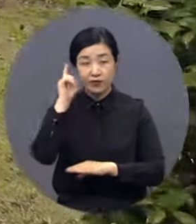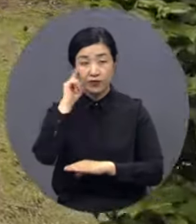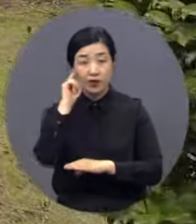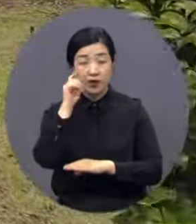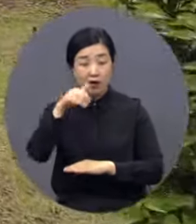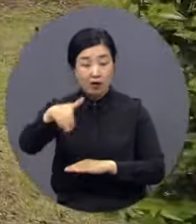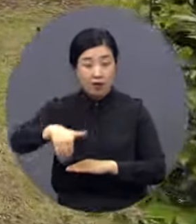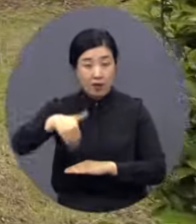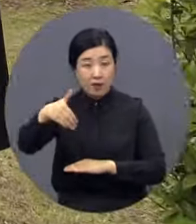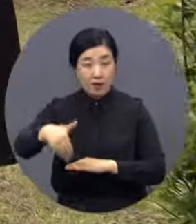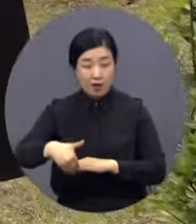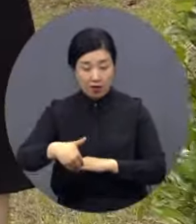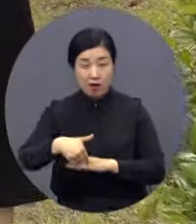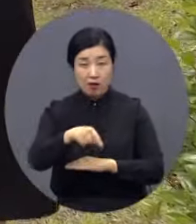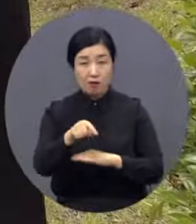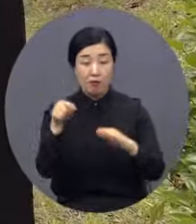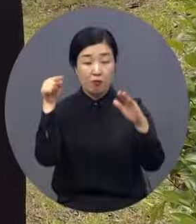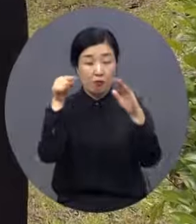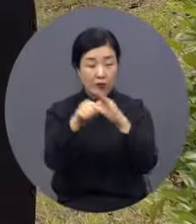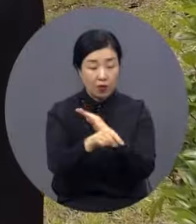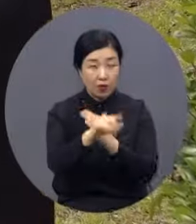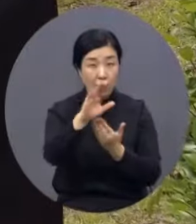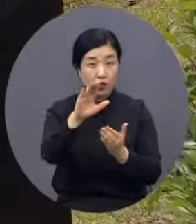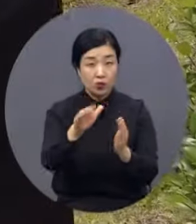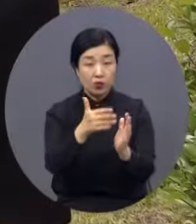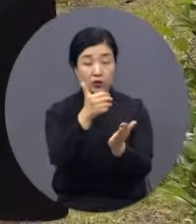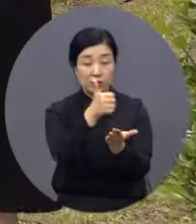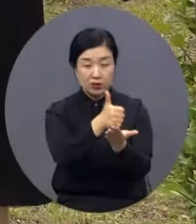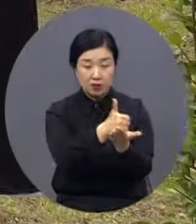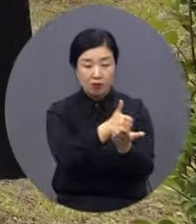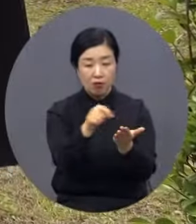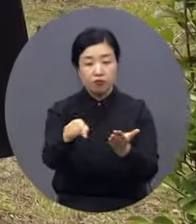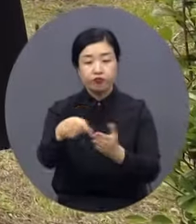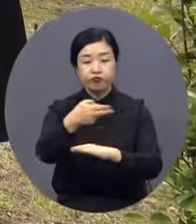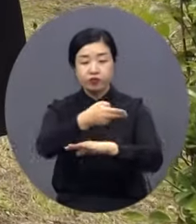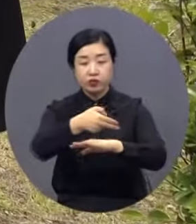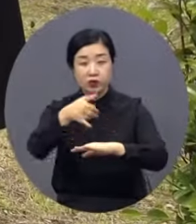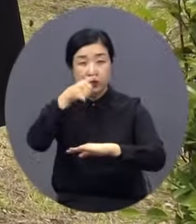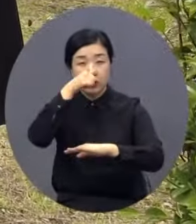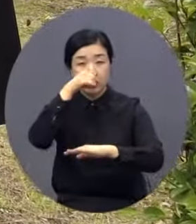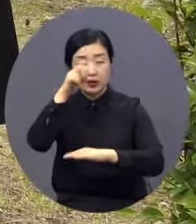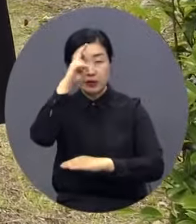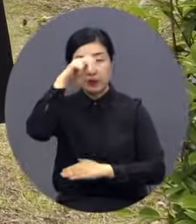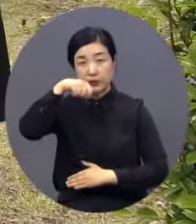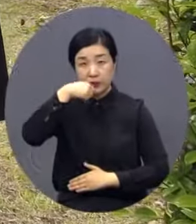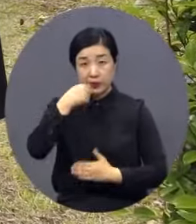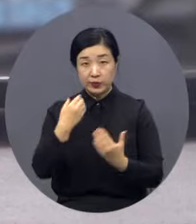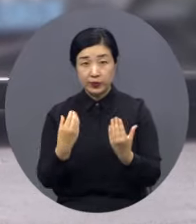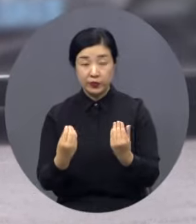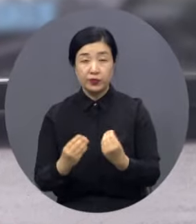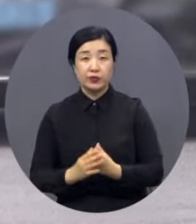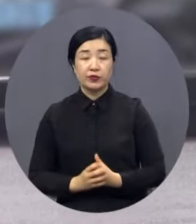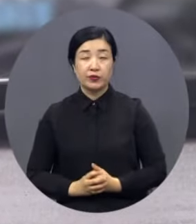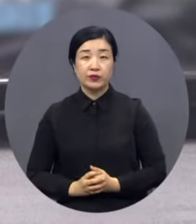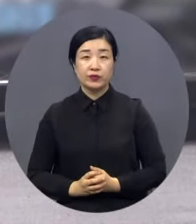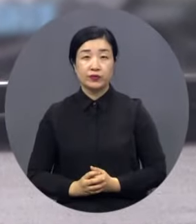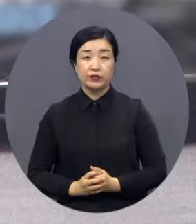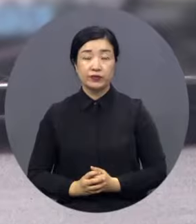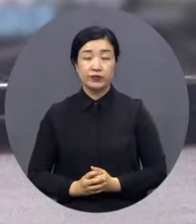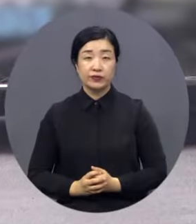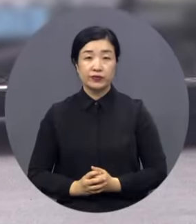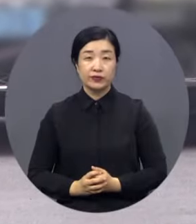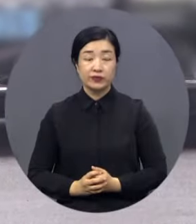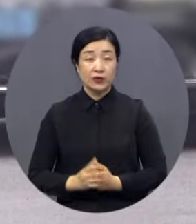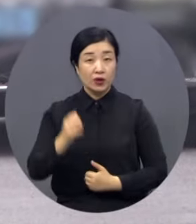리조트에 방문한 오영훈 도지사는 리조트 안에 있는이 객실에서 점심식사를 했습니다